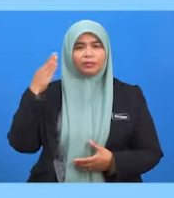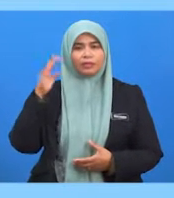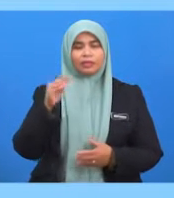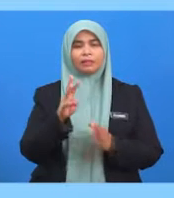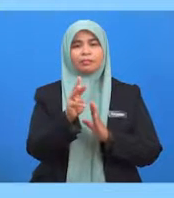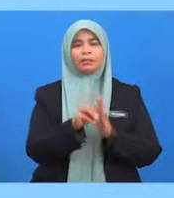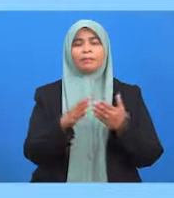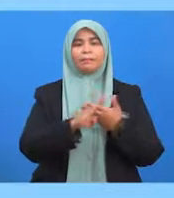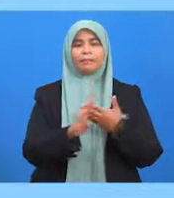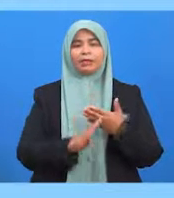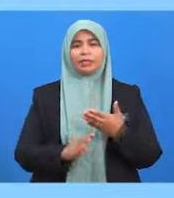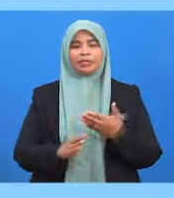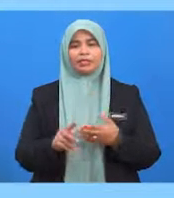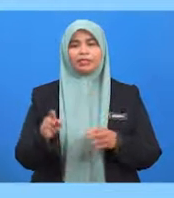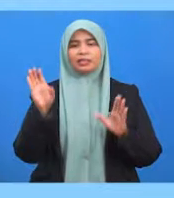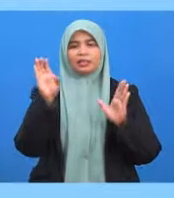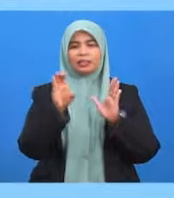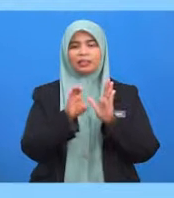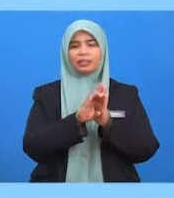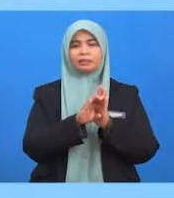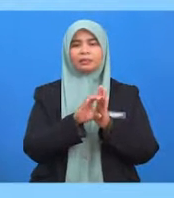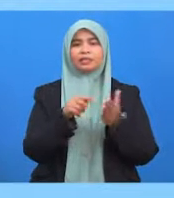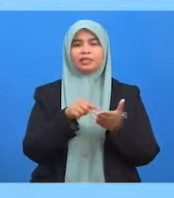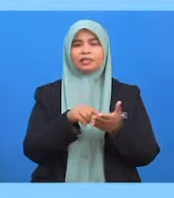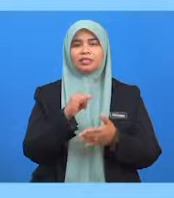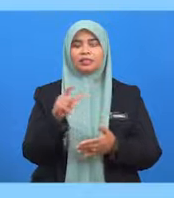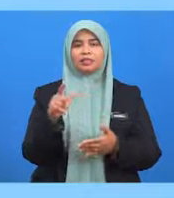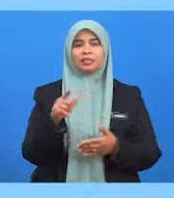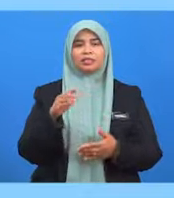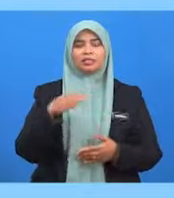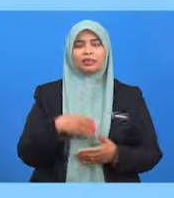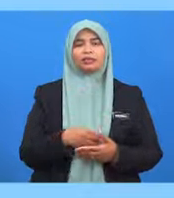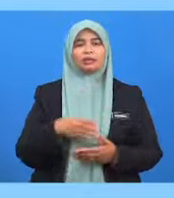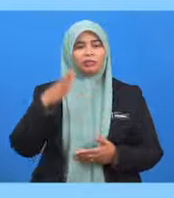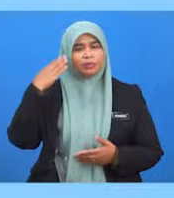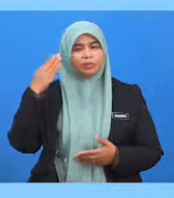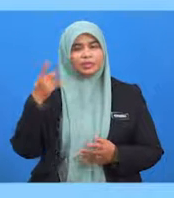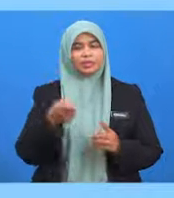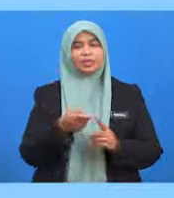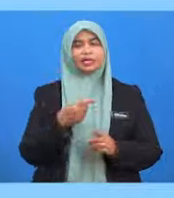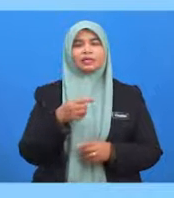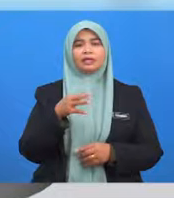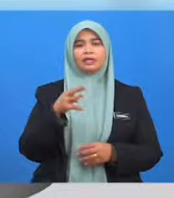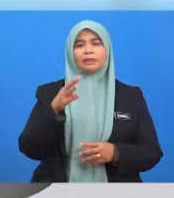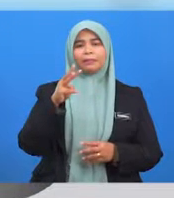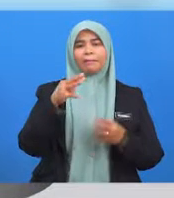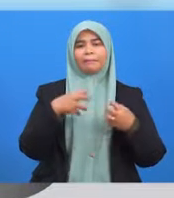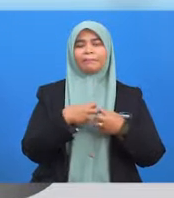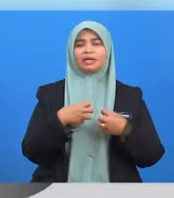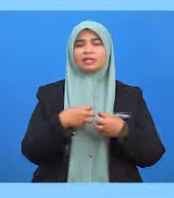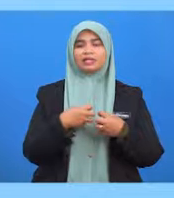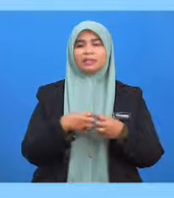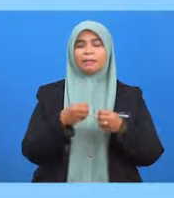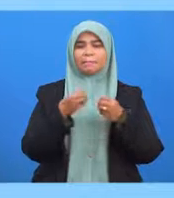yang memudaratkan dalam gambar ini adalah bunyi dari mesin pemecah batu